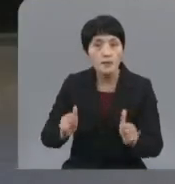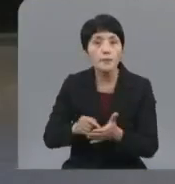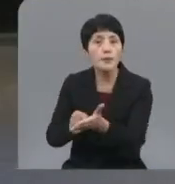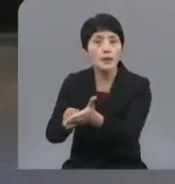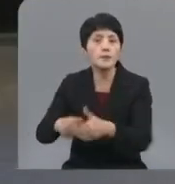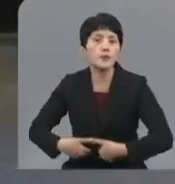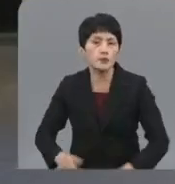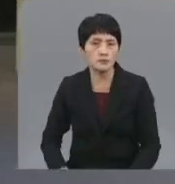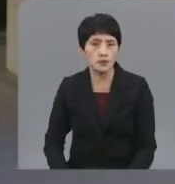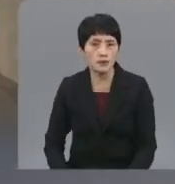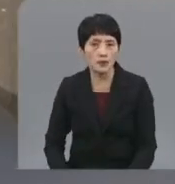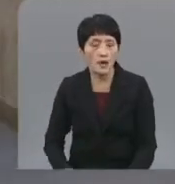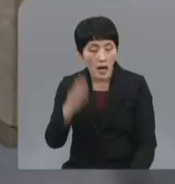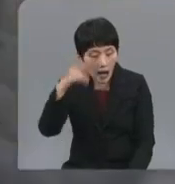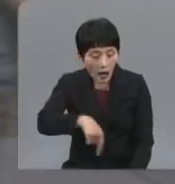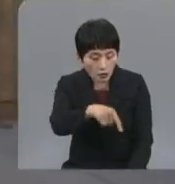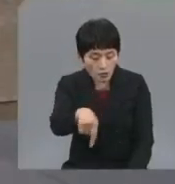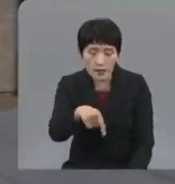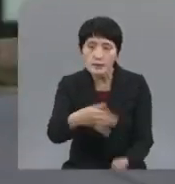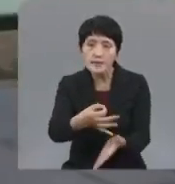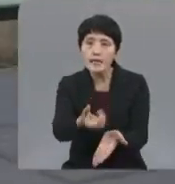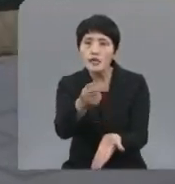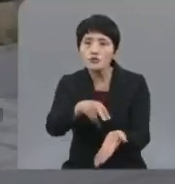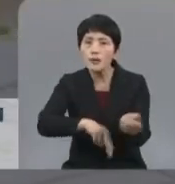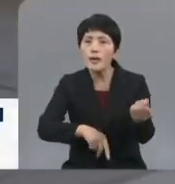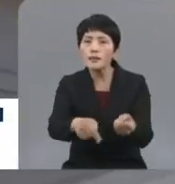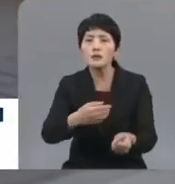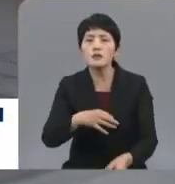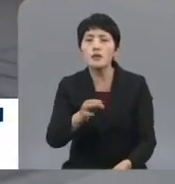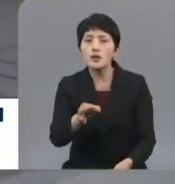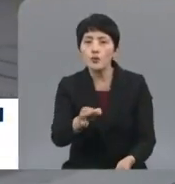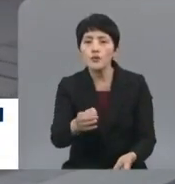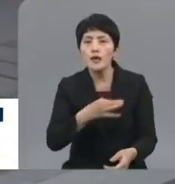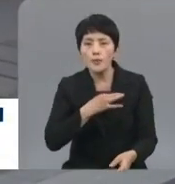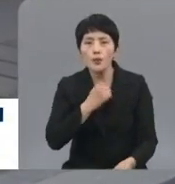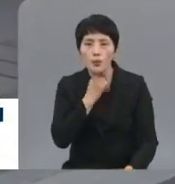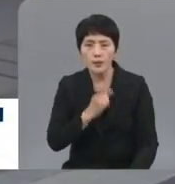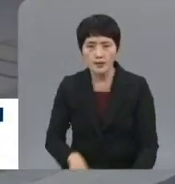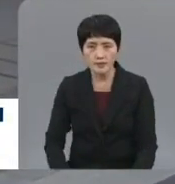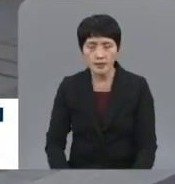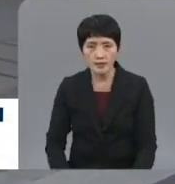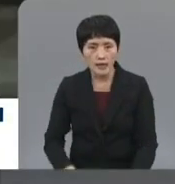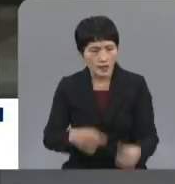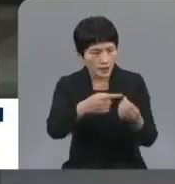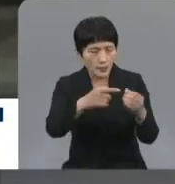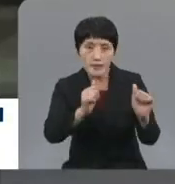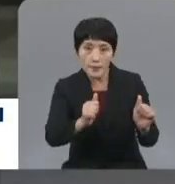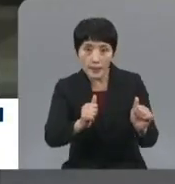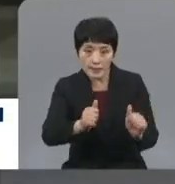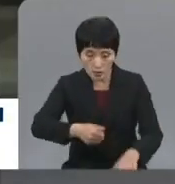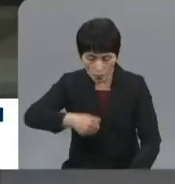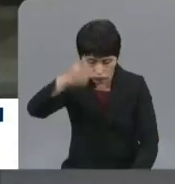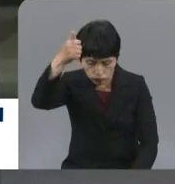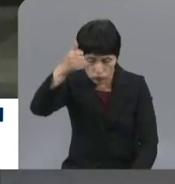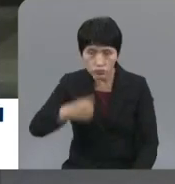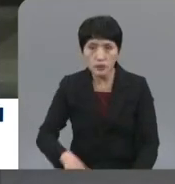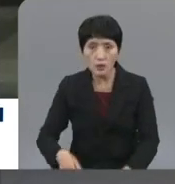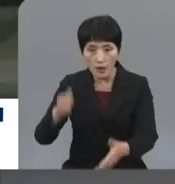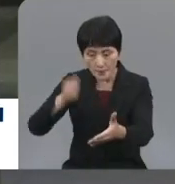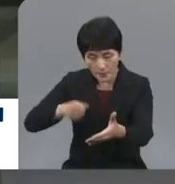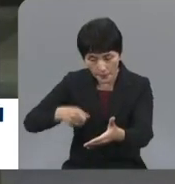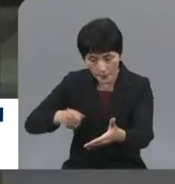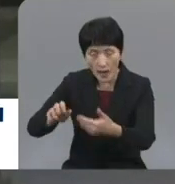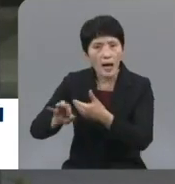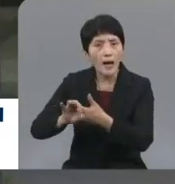нужным это может быть изъятие и продажа активов японской компании если суд примет сторону